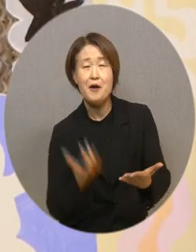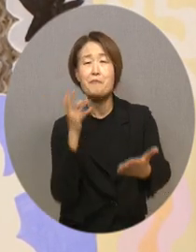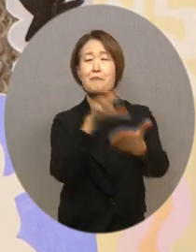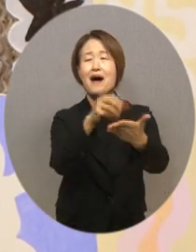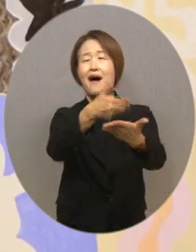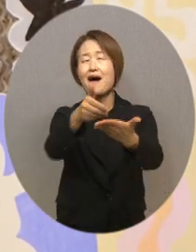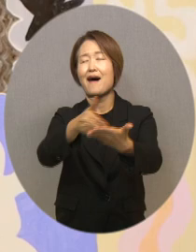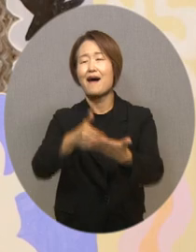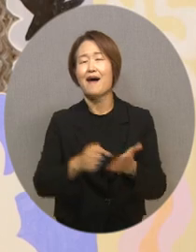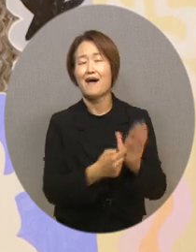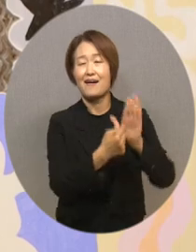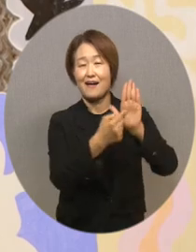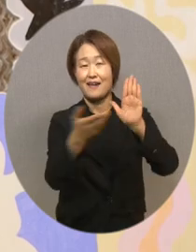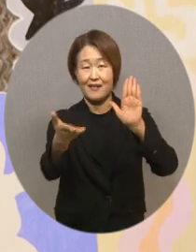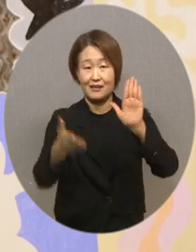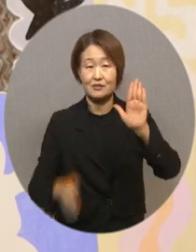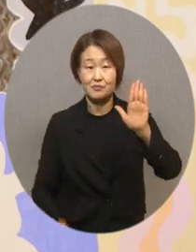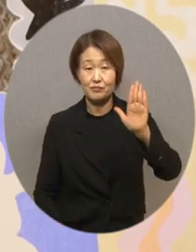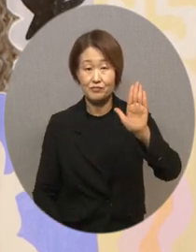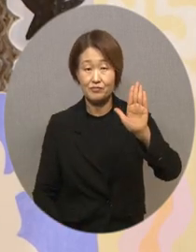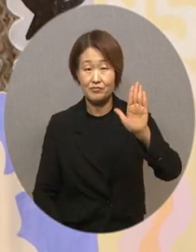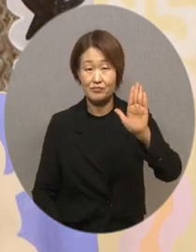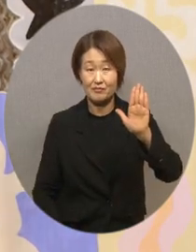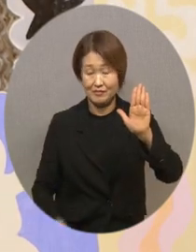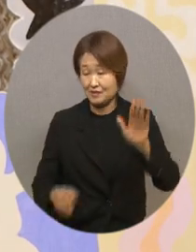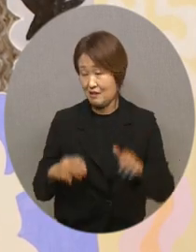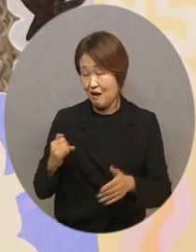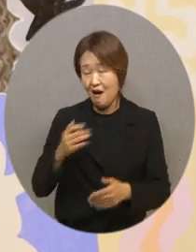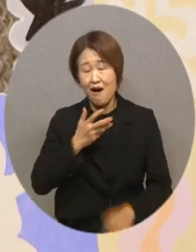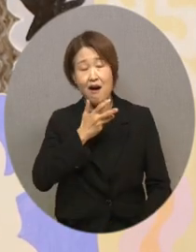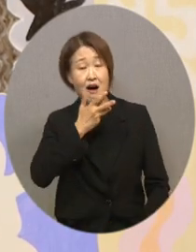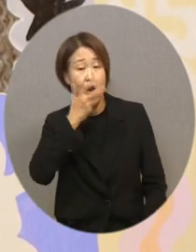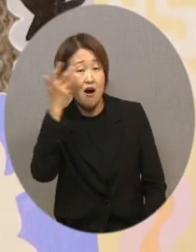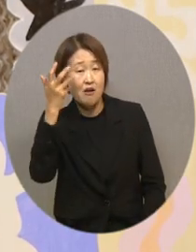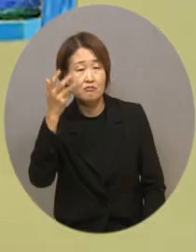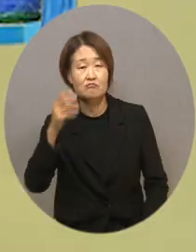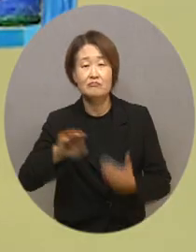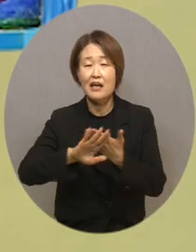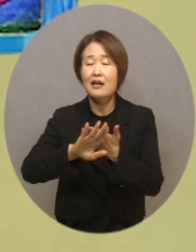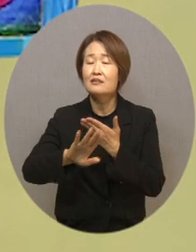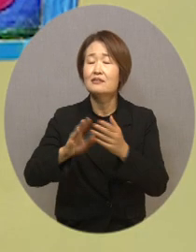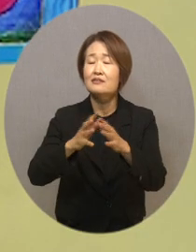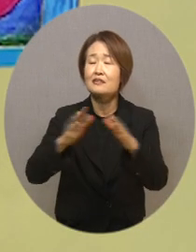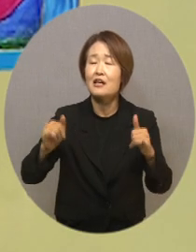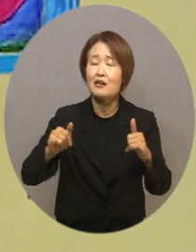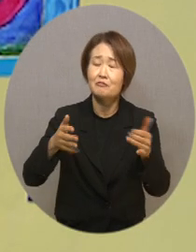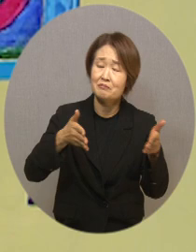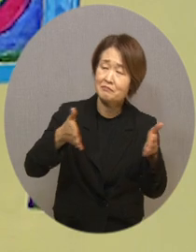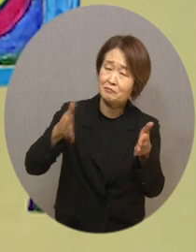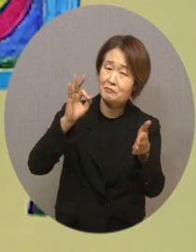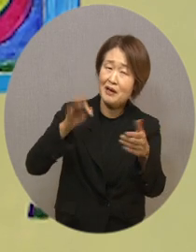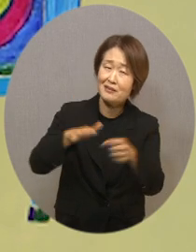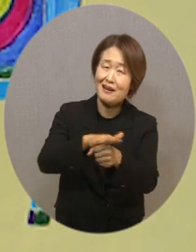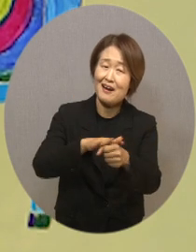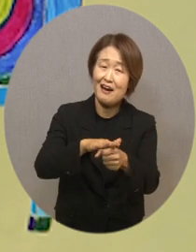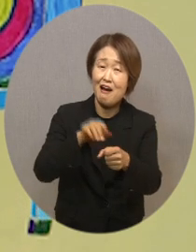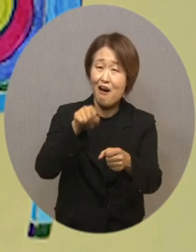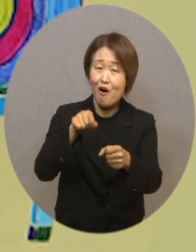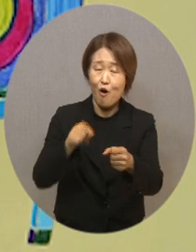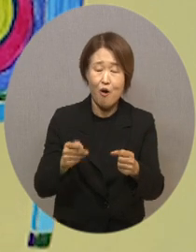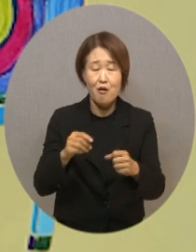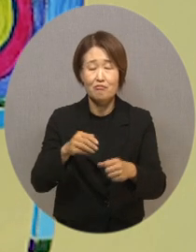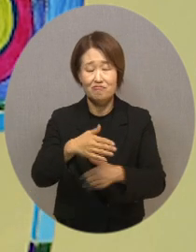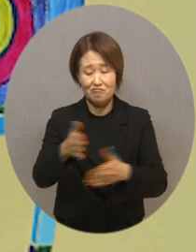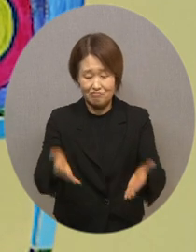있습니다. 이와 같은 작가의 꿈과 타인을 향한 사랑은 꿈 서랍장에도